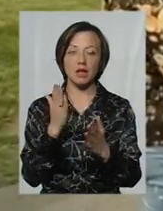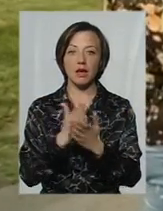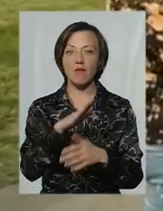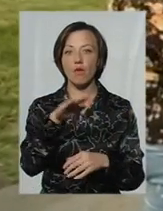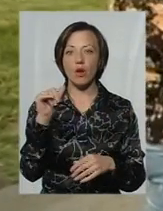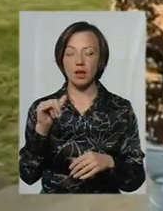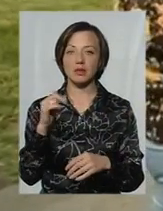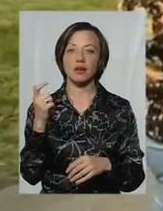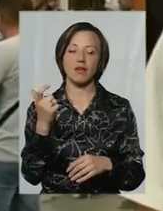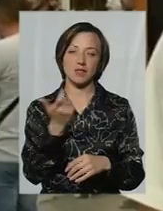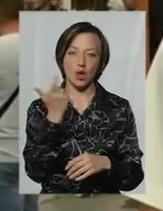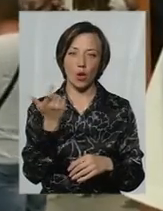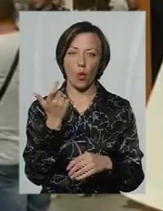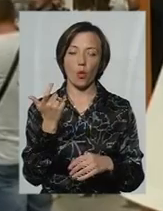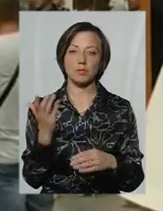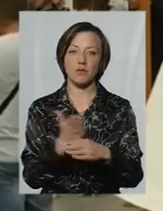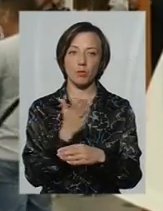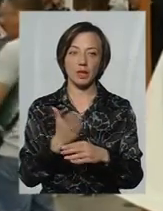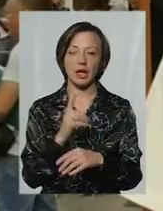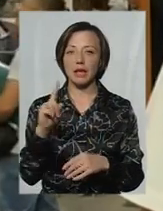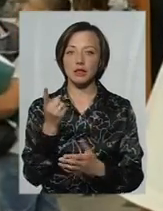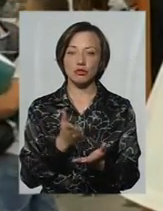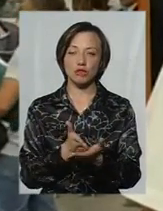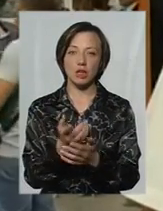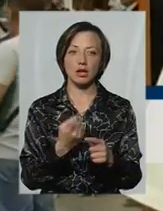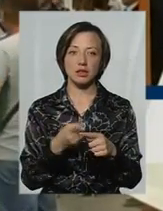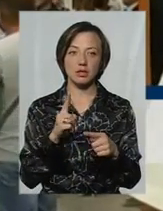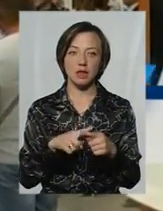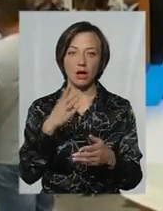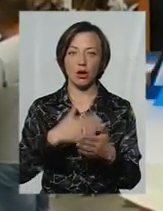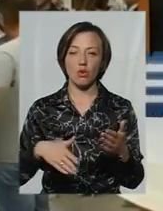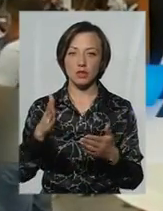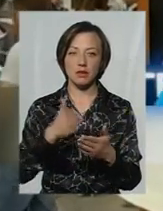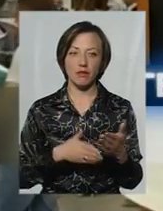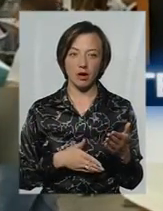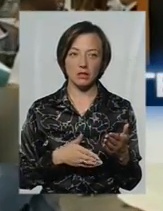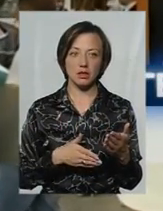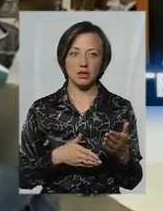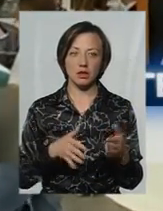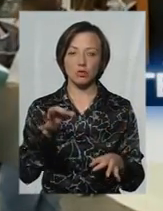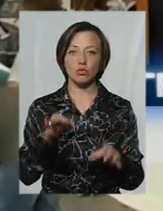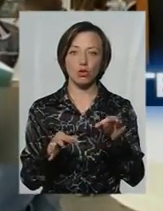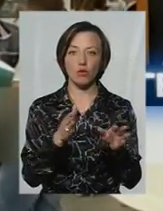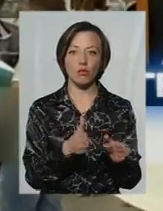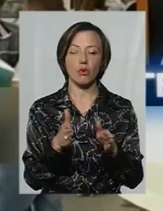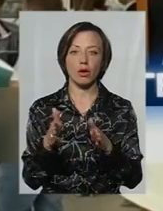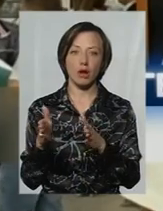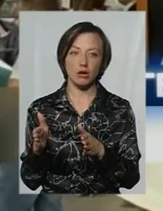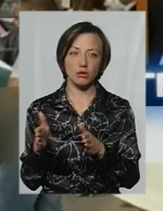у сільгосп виробників. Єдиний шлях – це розривати закон в судовому порядку,